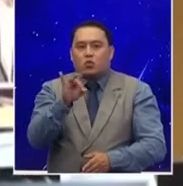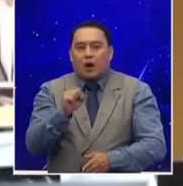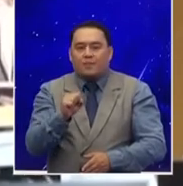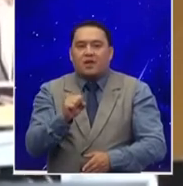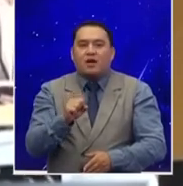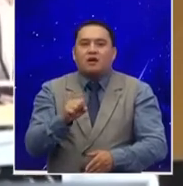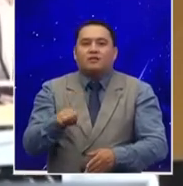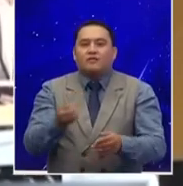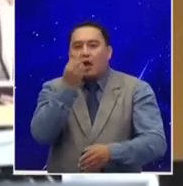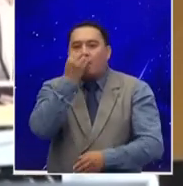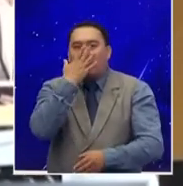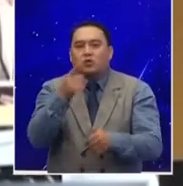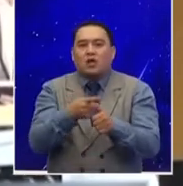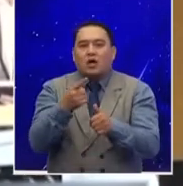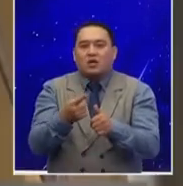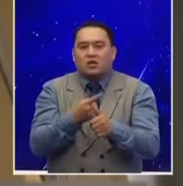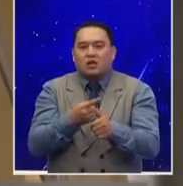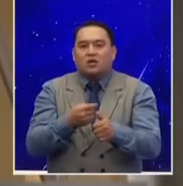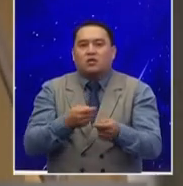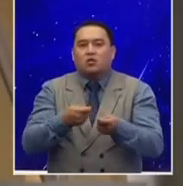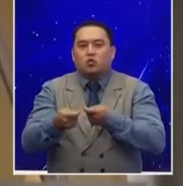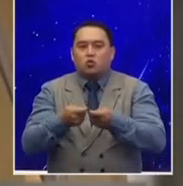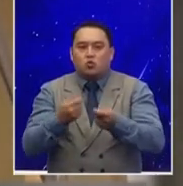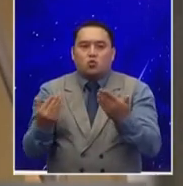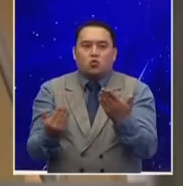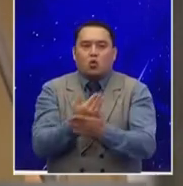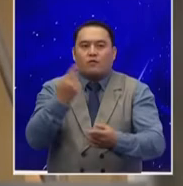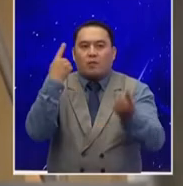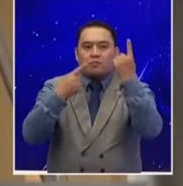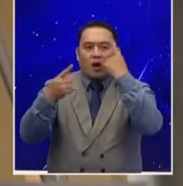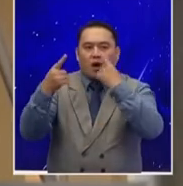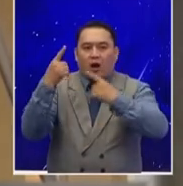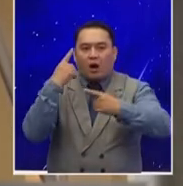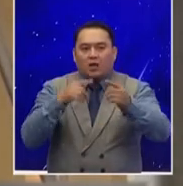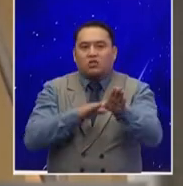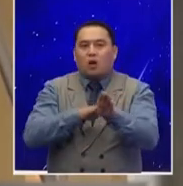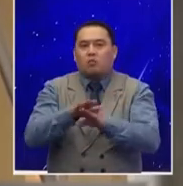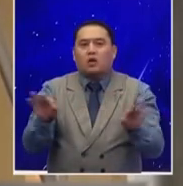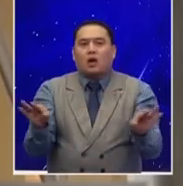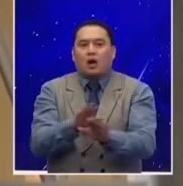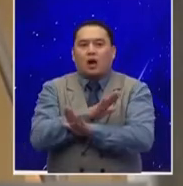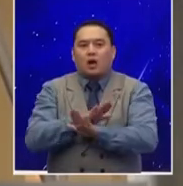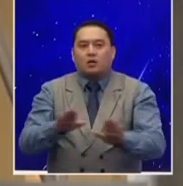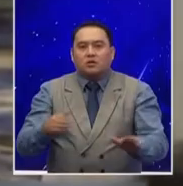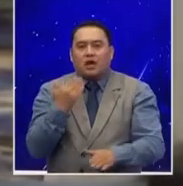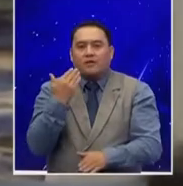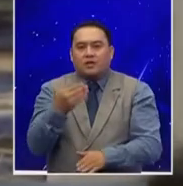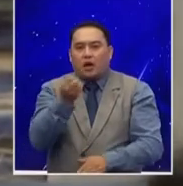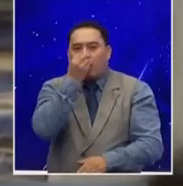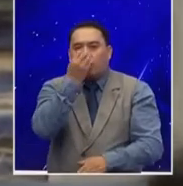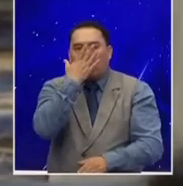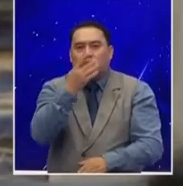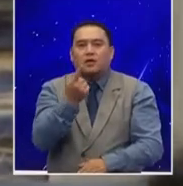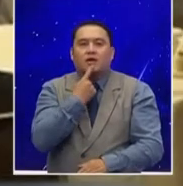стране восходящего солнца называют двигателем современной поэзии. А певица Ранка исполнила песню «Кузымның қарасы» на японском